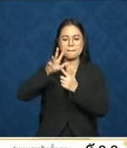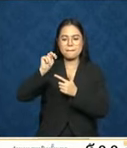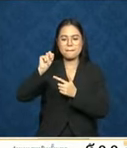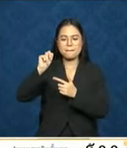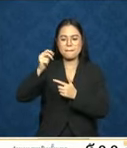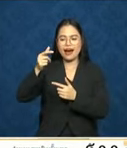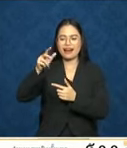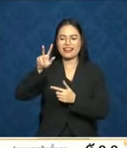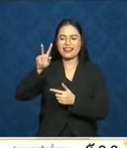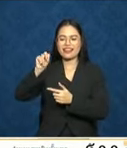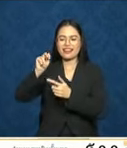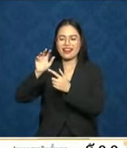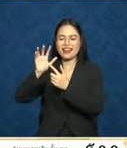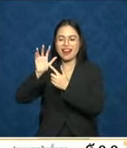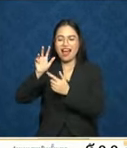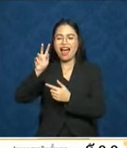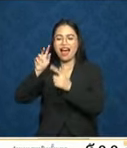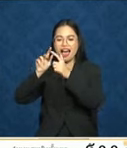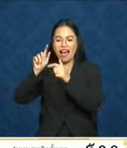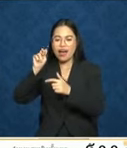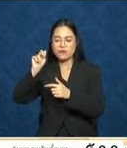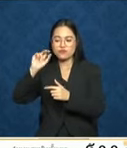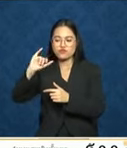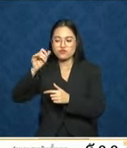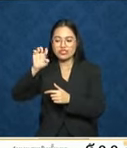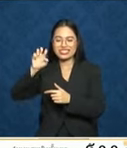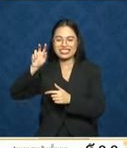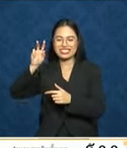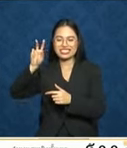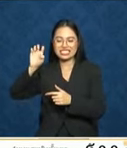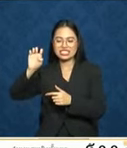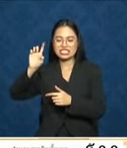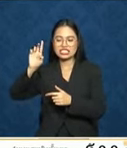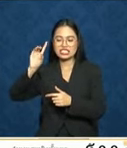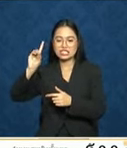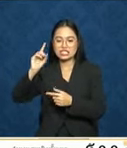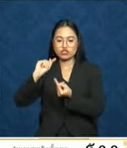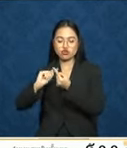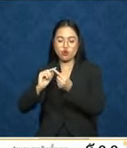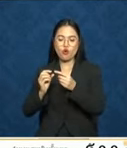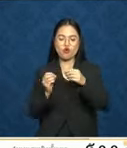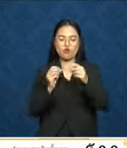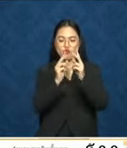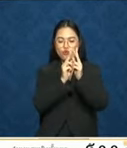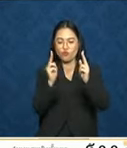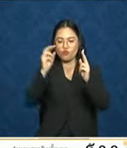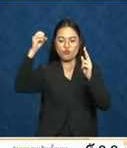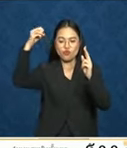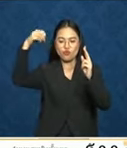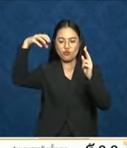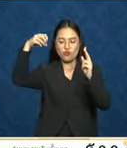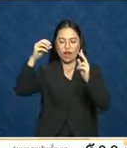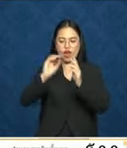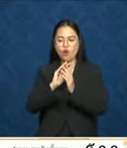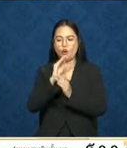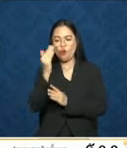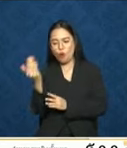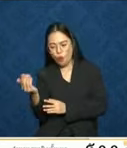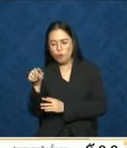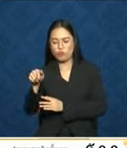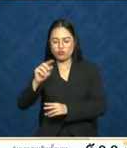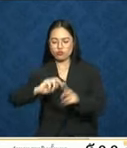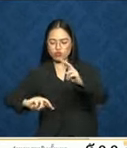มีเสาไฟล้มเขื่อนทรุดตัวนะครับขณะนี้ยังไม่ได้มีการซ่อมแซมแก้ไขนะครับหนำซ้ำก่อนหน้านะครับทางอบต.บางน้ำจืดนะ